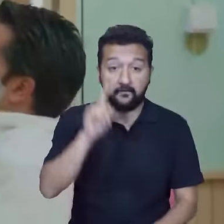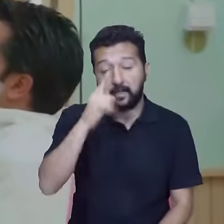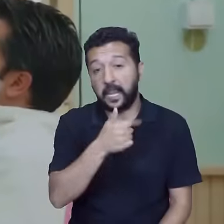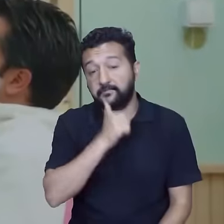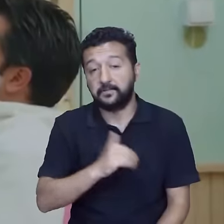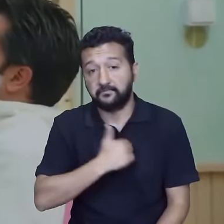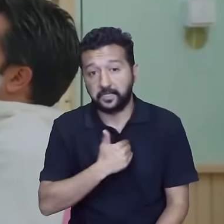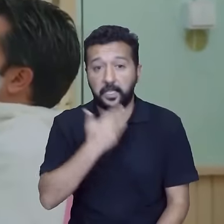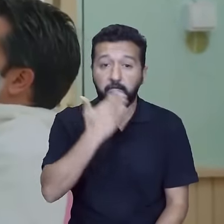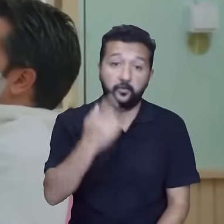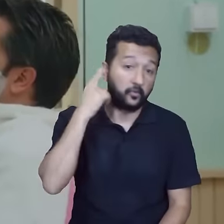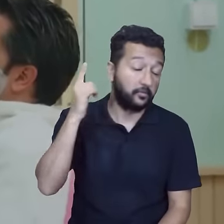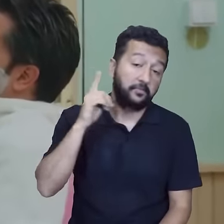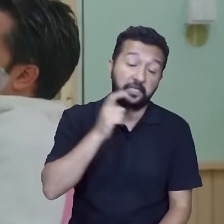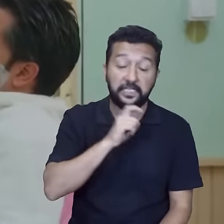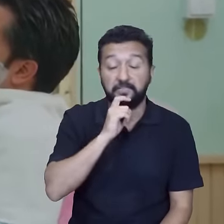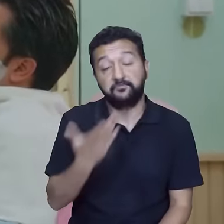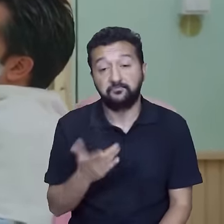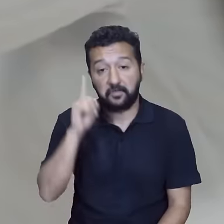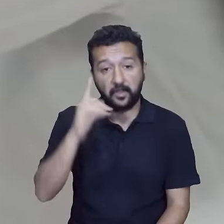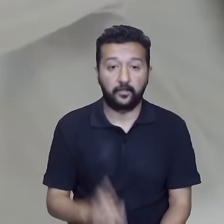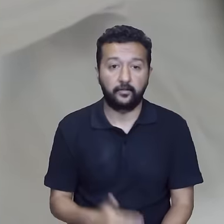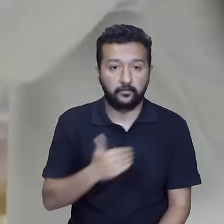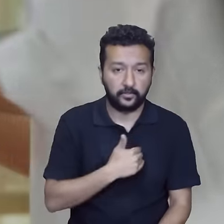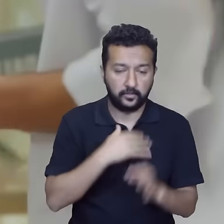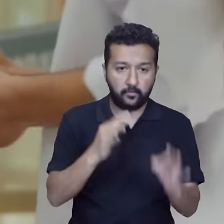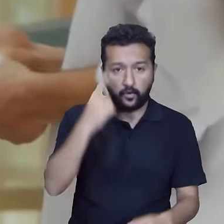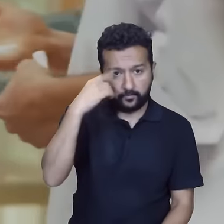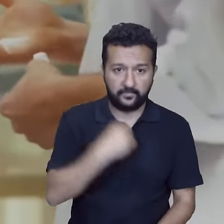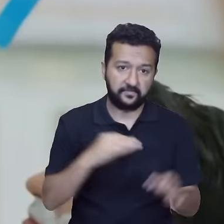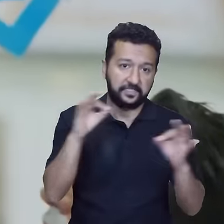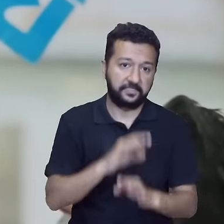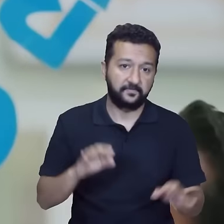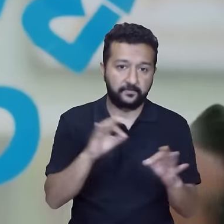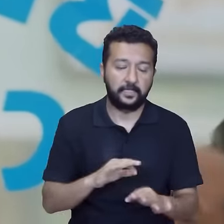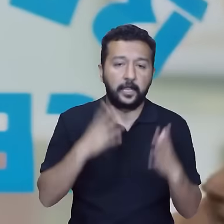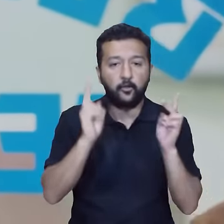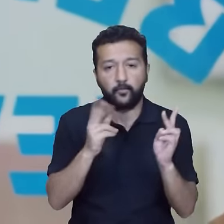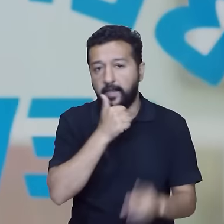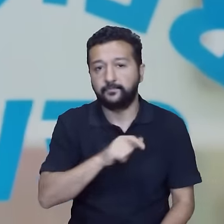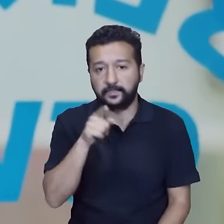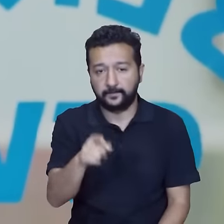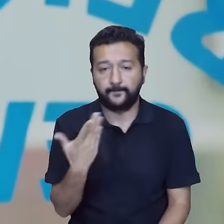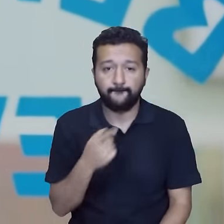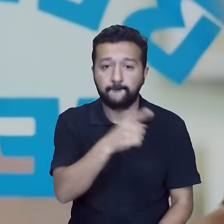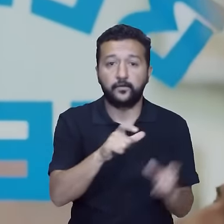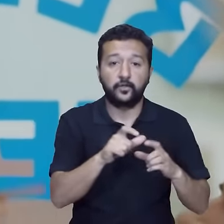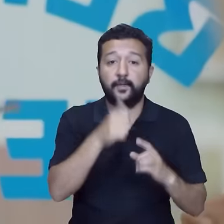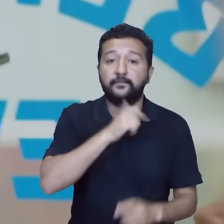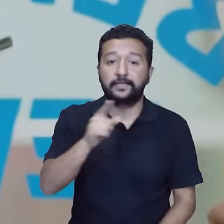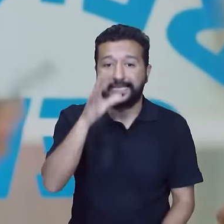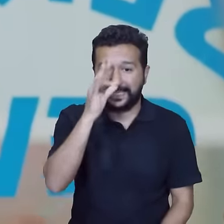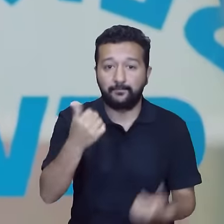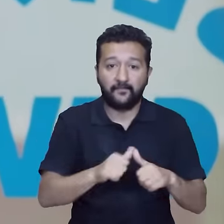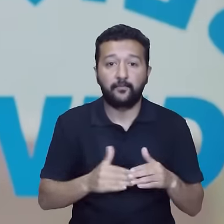Vallahi abi ben de söyleyenin yalancısıyım. Süleyman'ı tıraş ediyor. Bize böyle bir bilgi gelmedi. Normal abi. Ya Süleyman abi